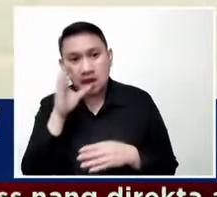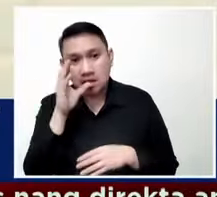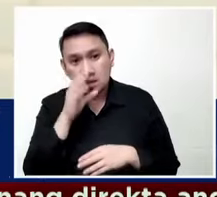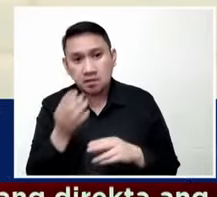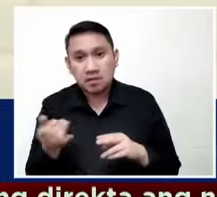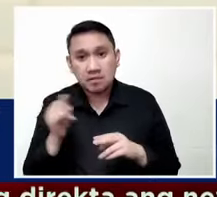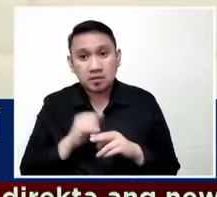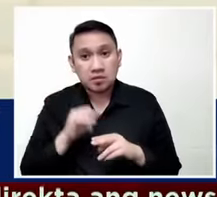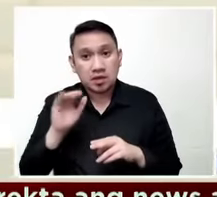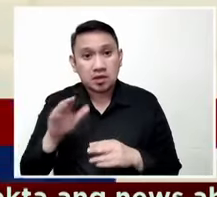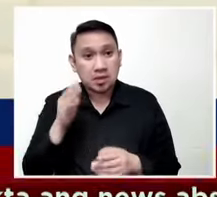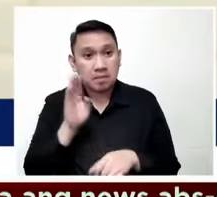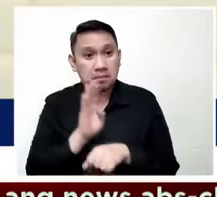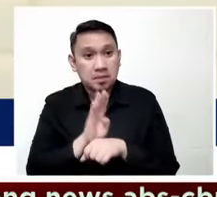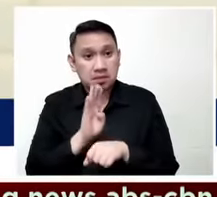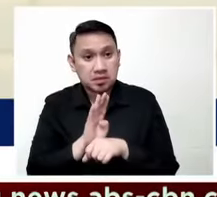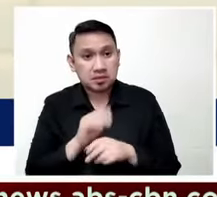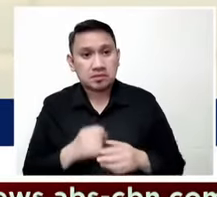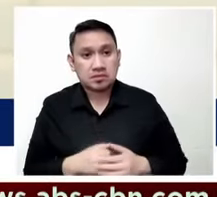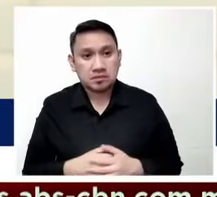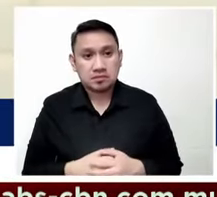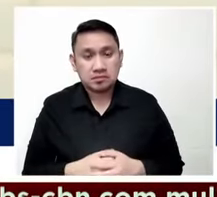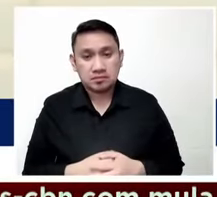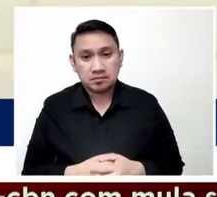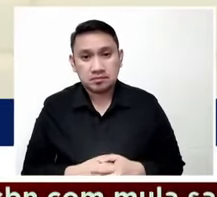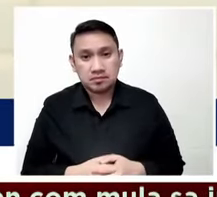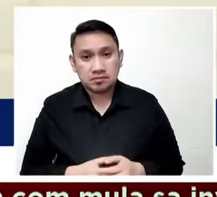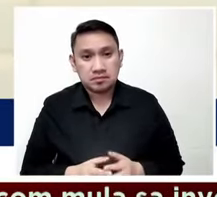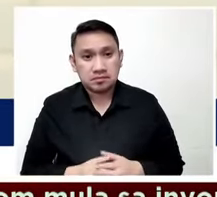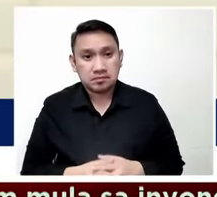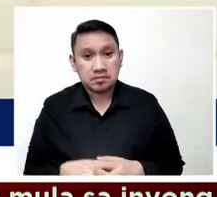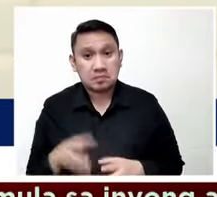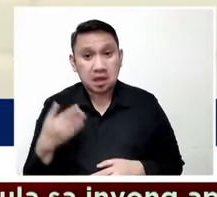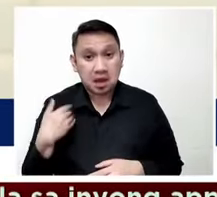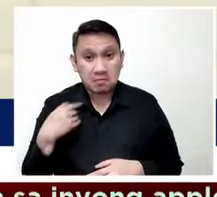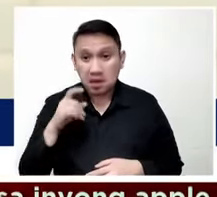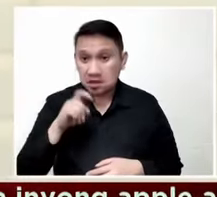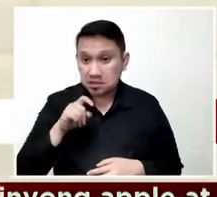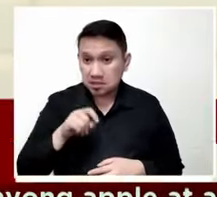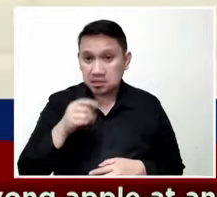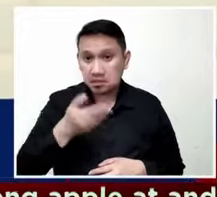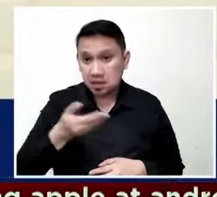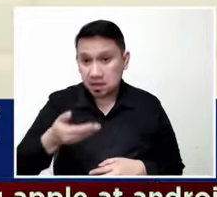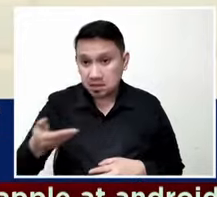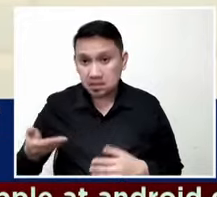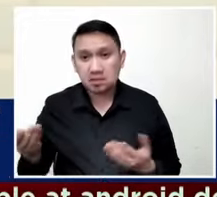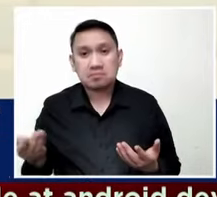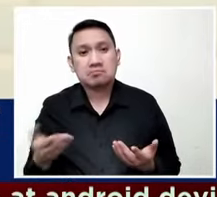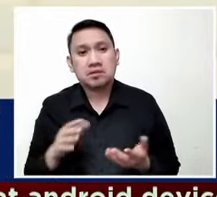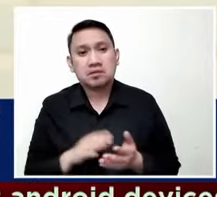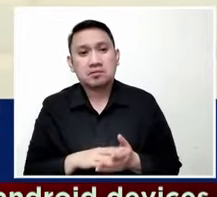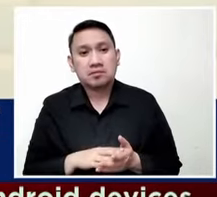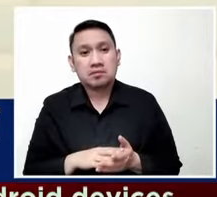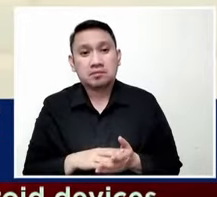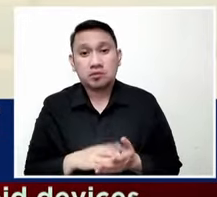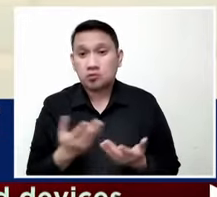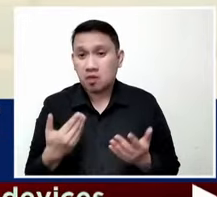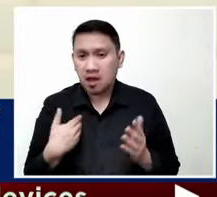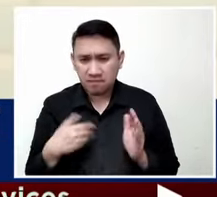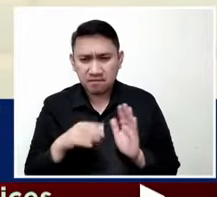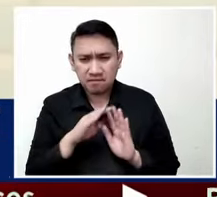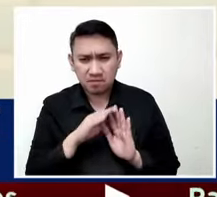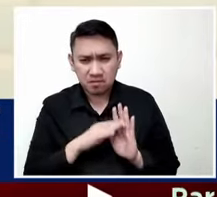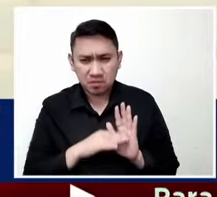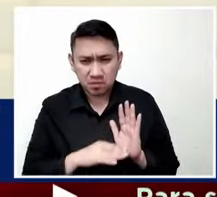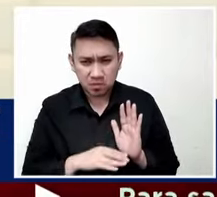Yung mga agency po natin ay may mga kailangan po mga item po yan. So, yun po, at mayroon po mga listahan po ng mga